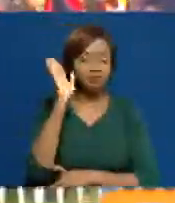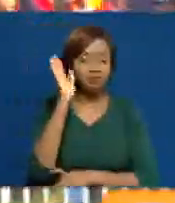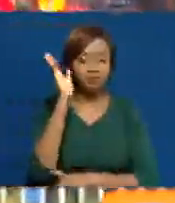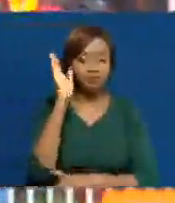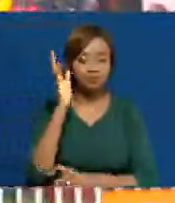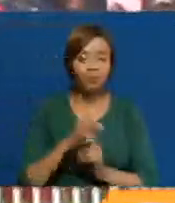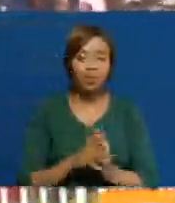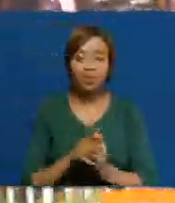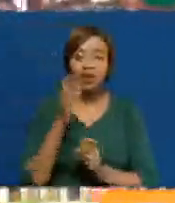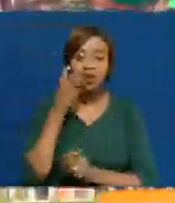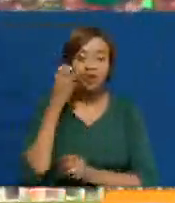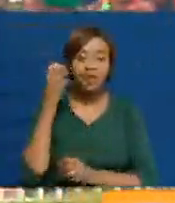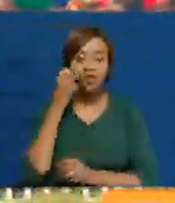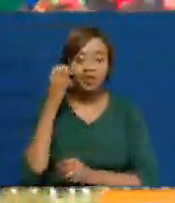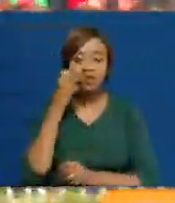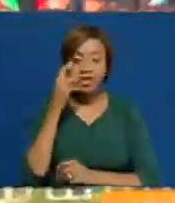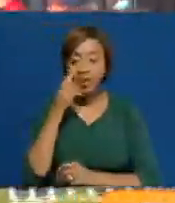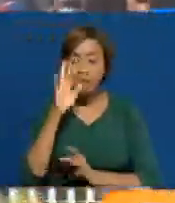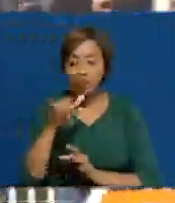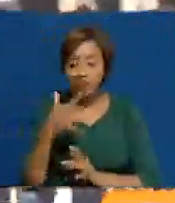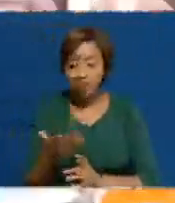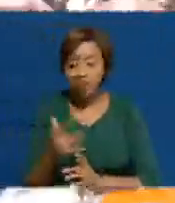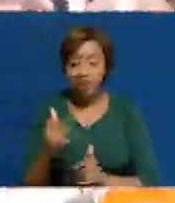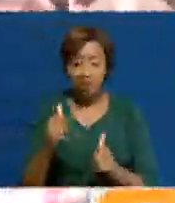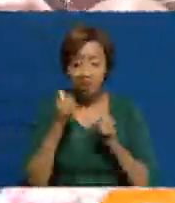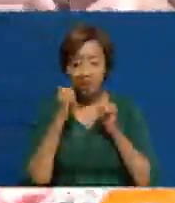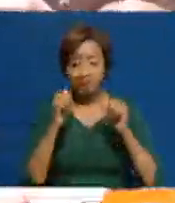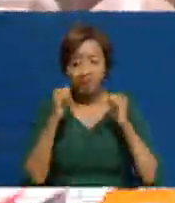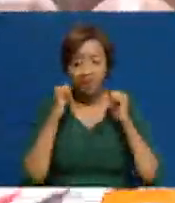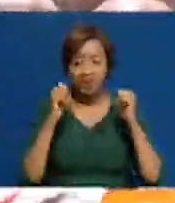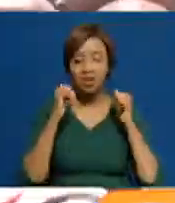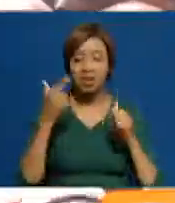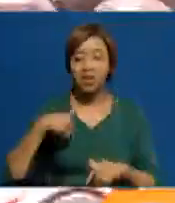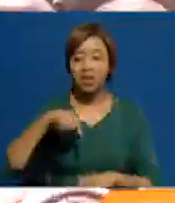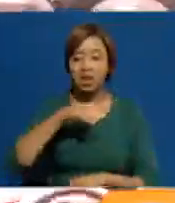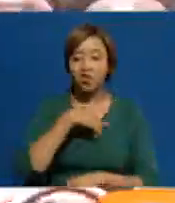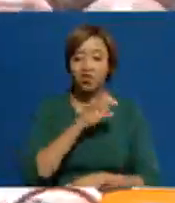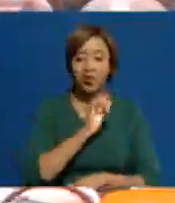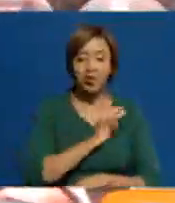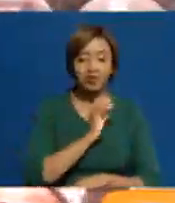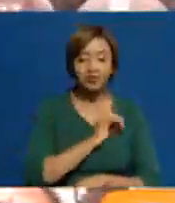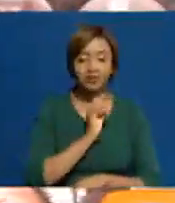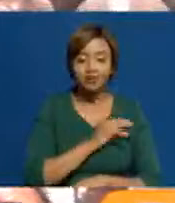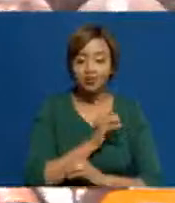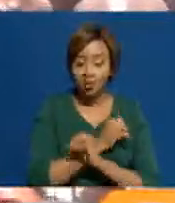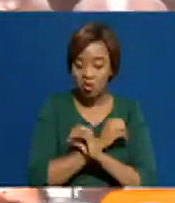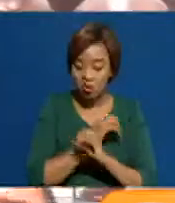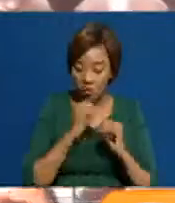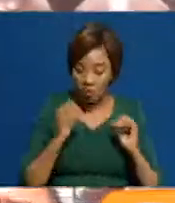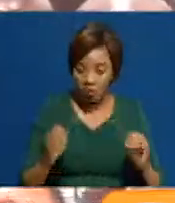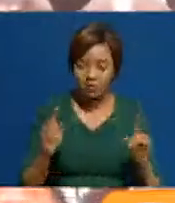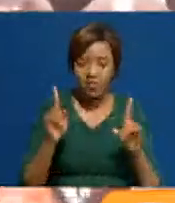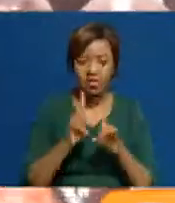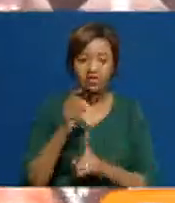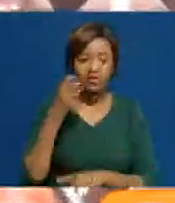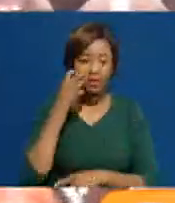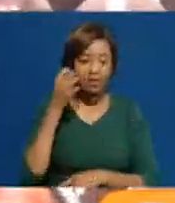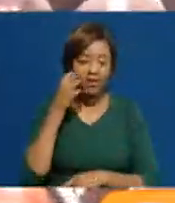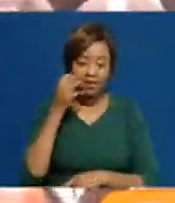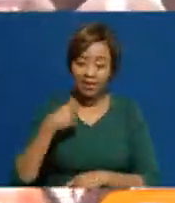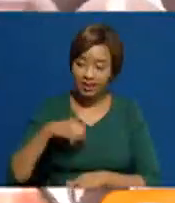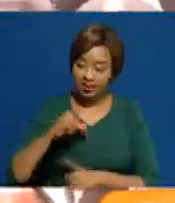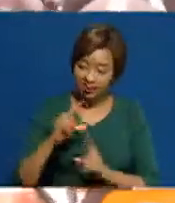region. Matiang'i hails from Nyamira County. Hatutatishwa hata kidogo, na hata Matiang'i